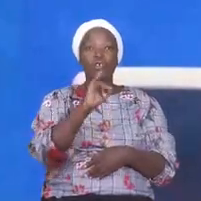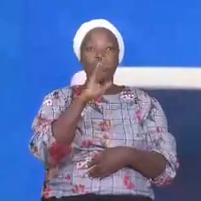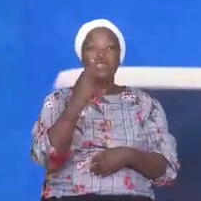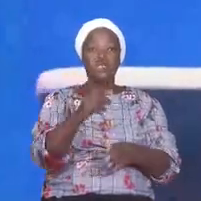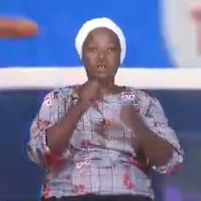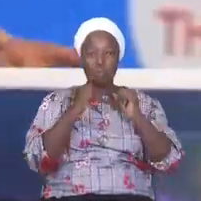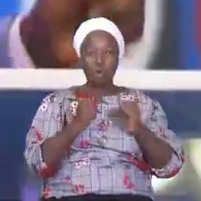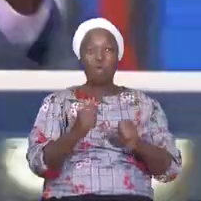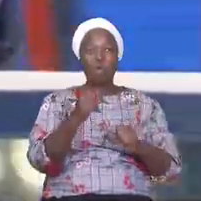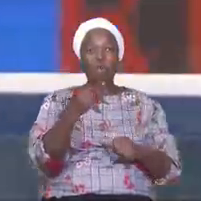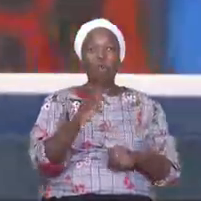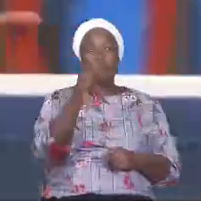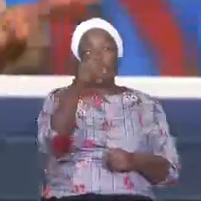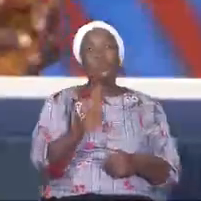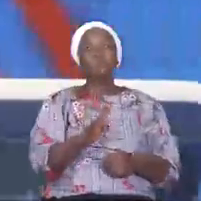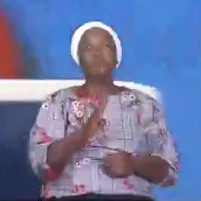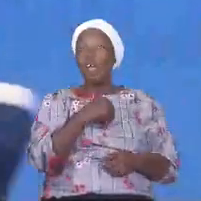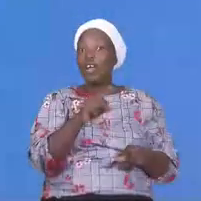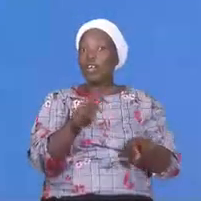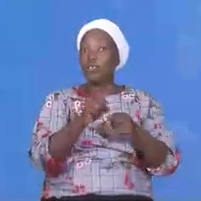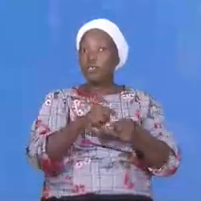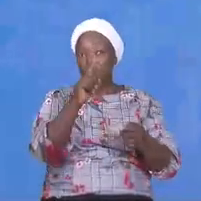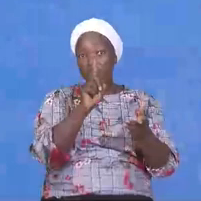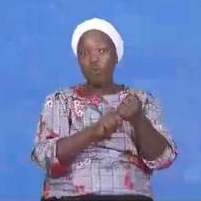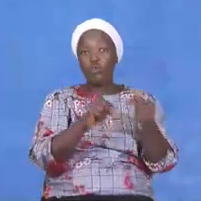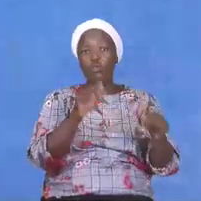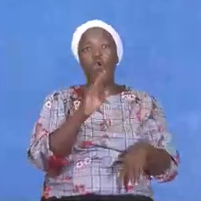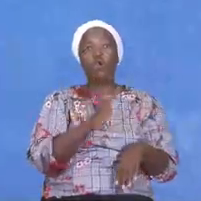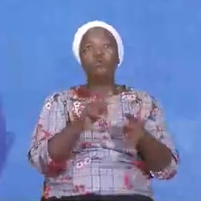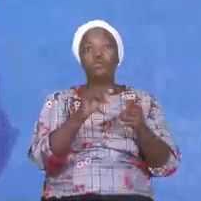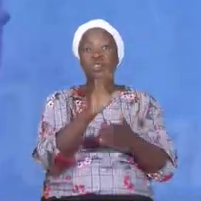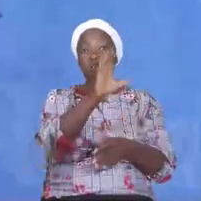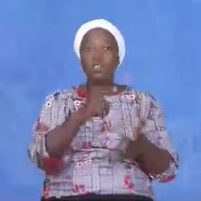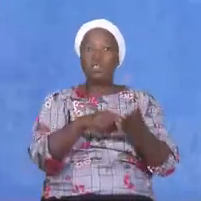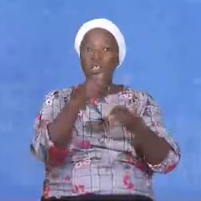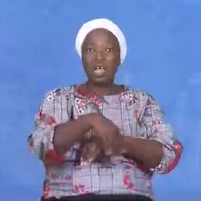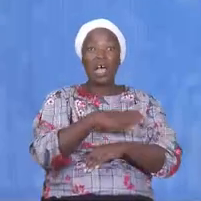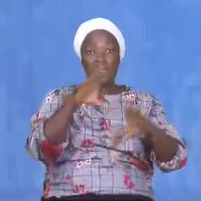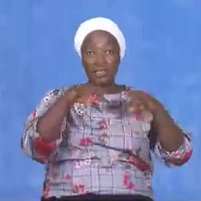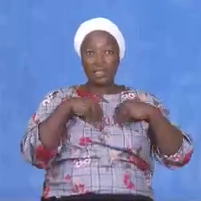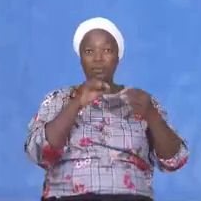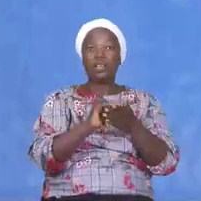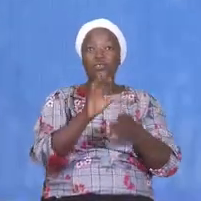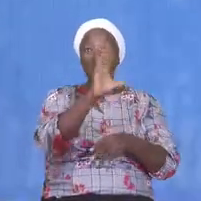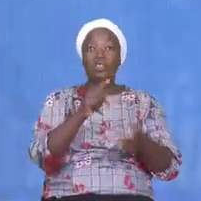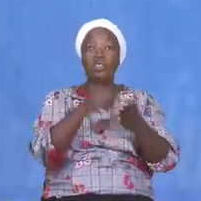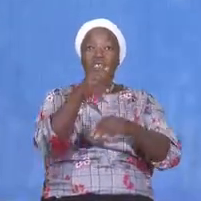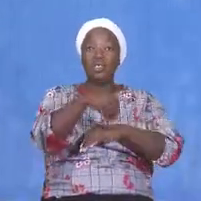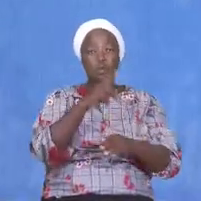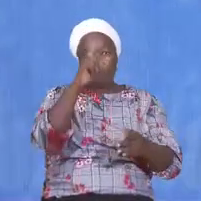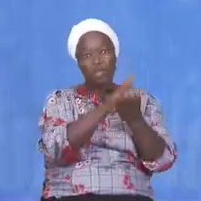seul peut sauver. Cette croix est la puissance de Dieu. Et quand vous attachez à la croix ce